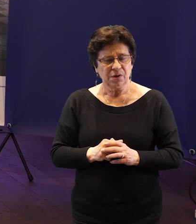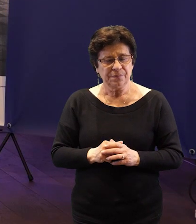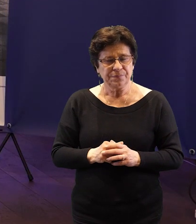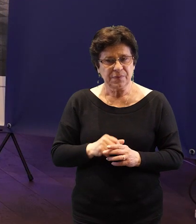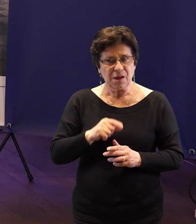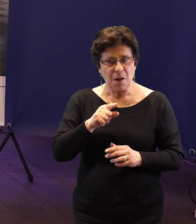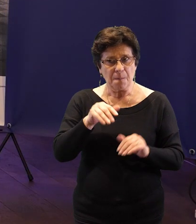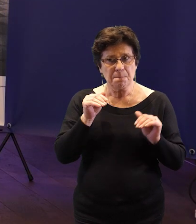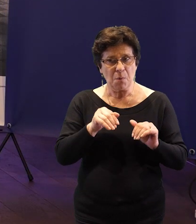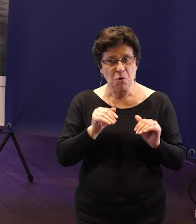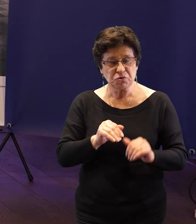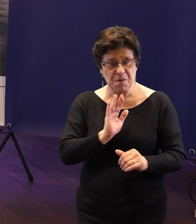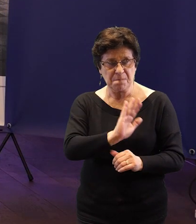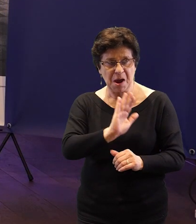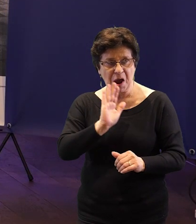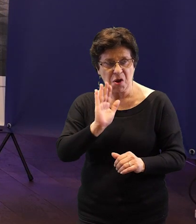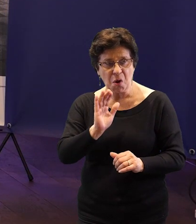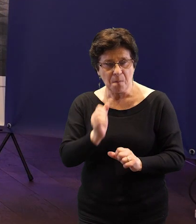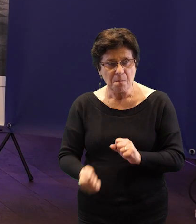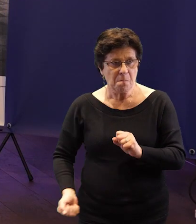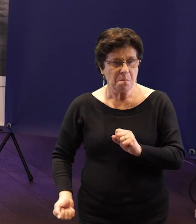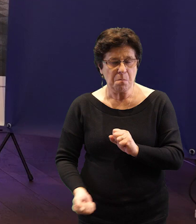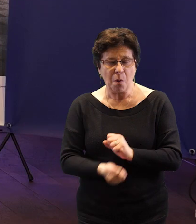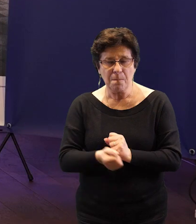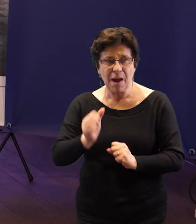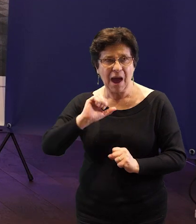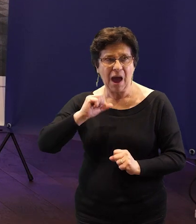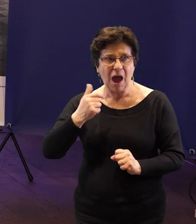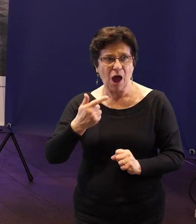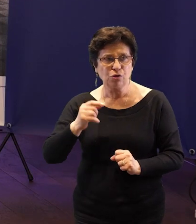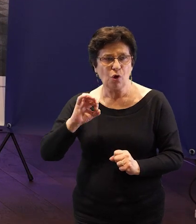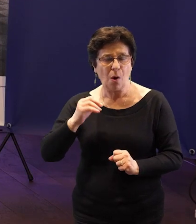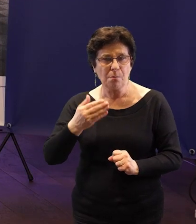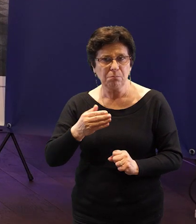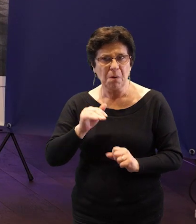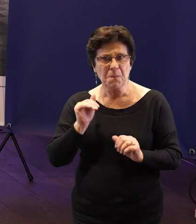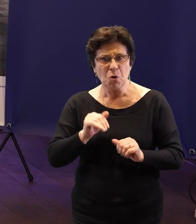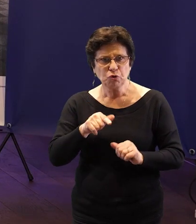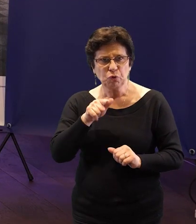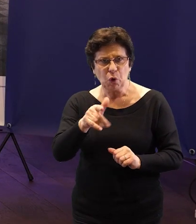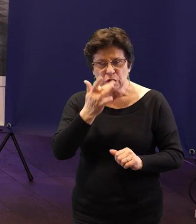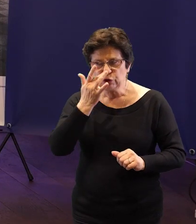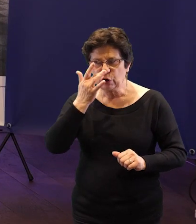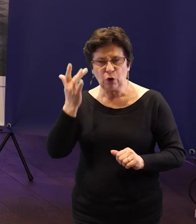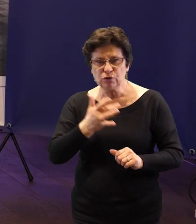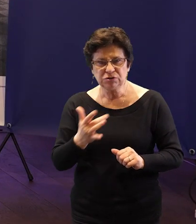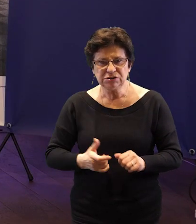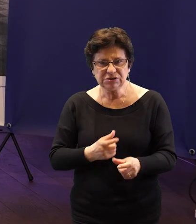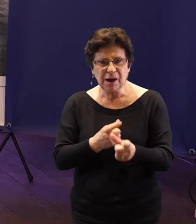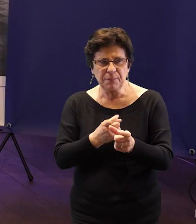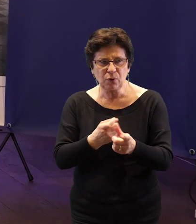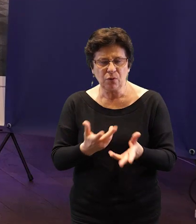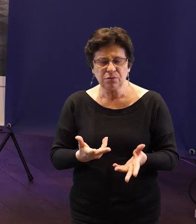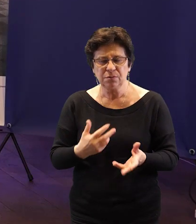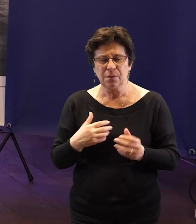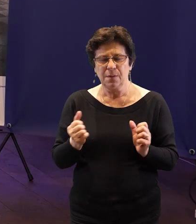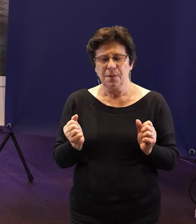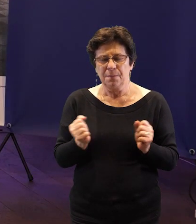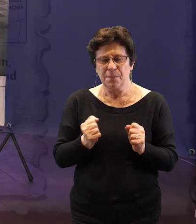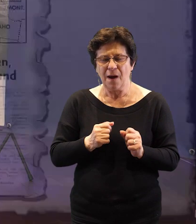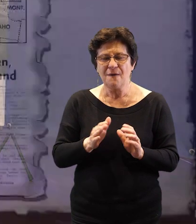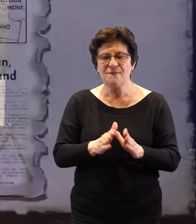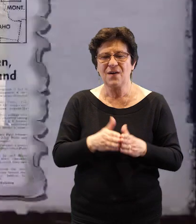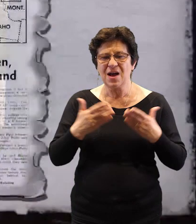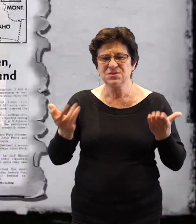nie mogą bomby atomowej przenosić i czy przypadkiem to nie jest sowiecka broń. I takie też spekulacje od razu się w prasie